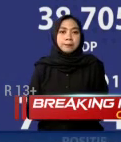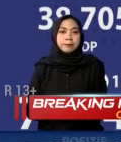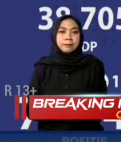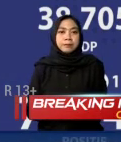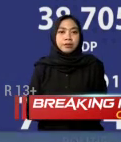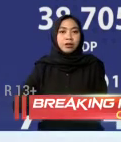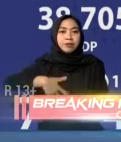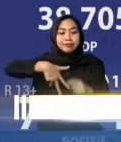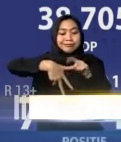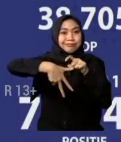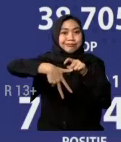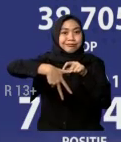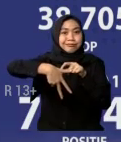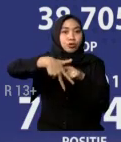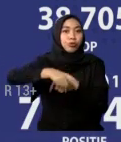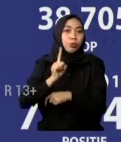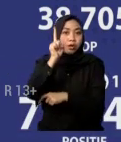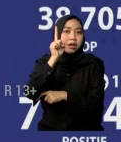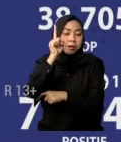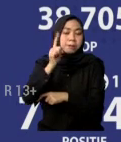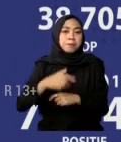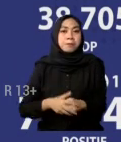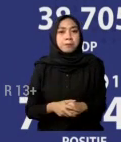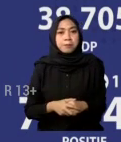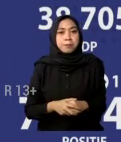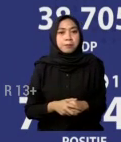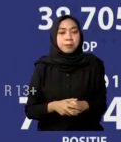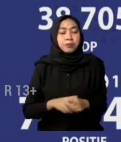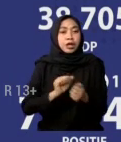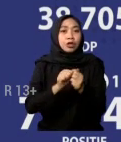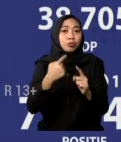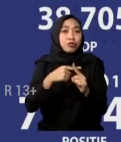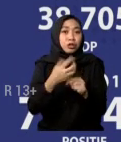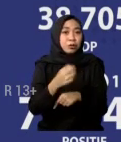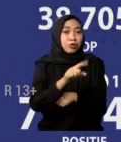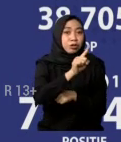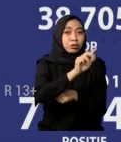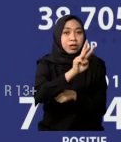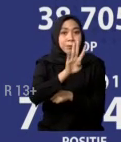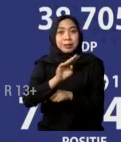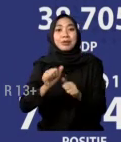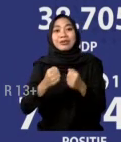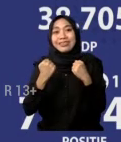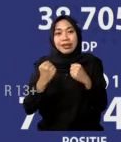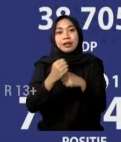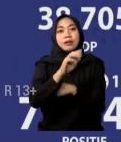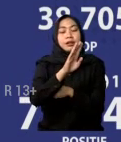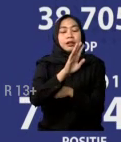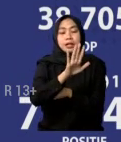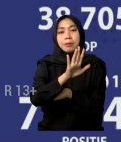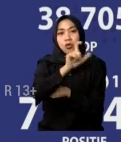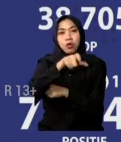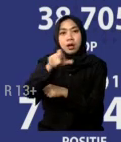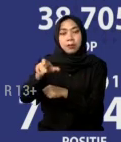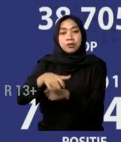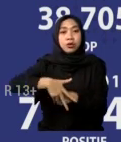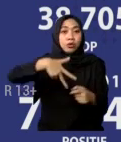di Sulawesi Utara Hai 134 orang kasus baru dan lima sembuh di Sulawesi